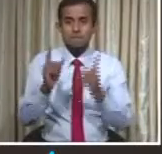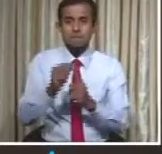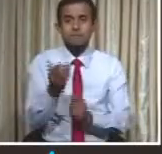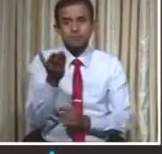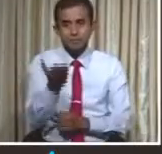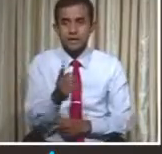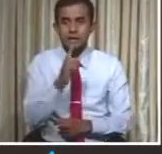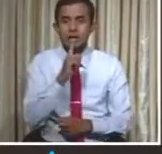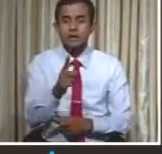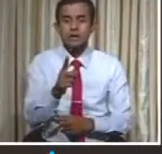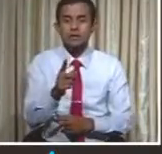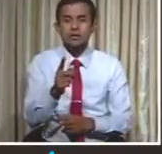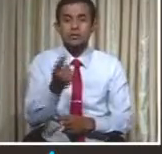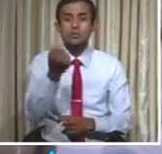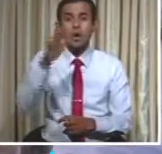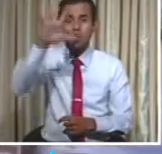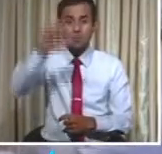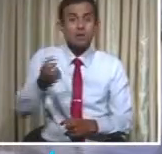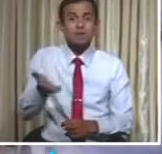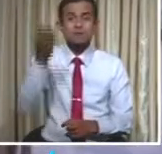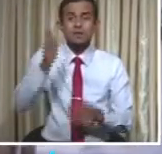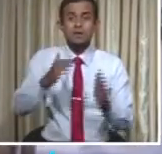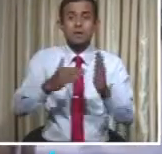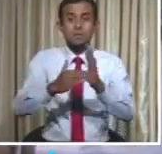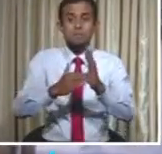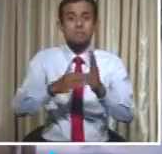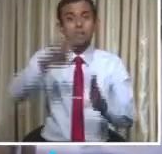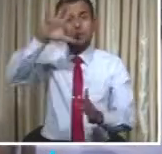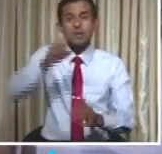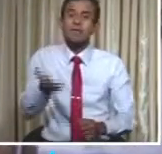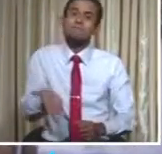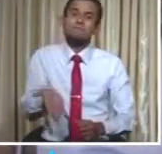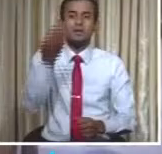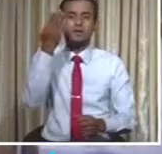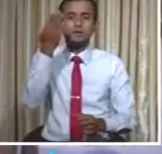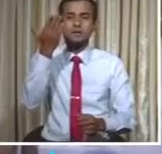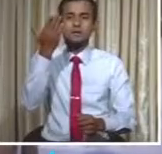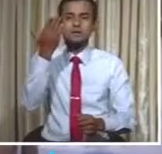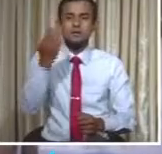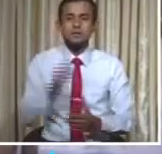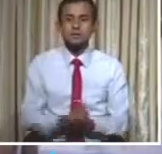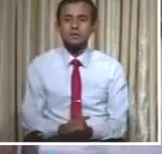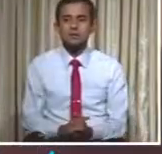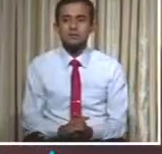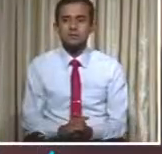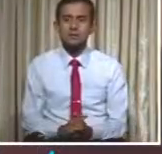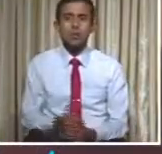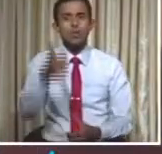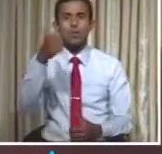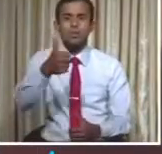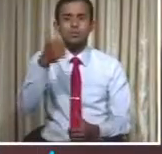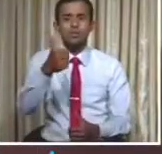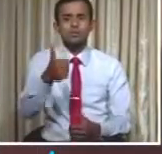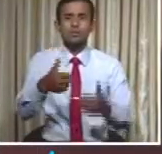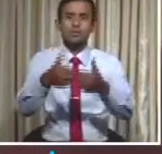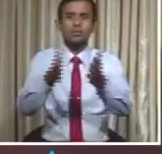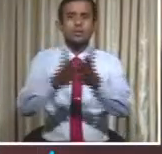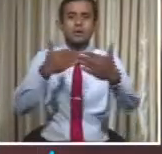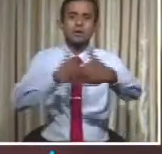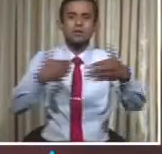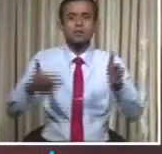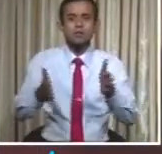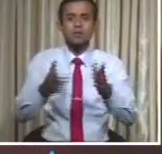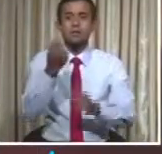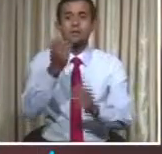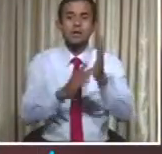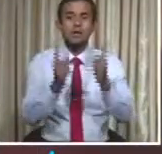හිටනවා රුපියල් 5000කින් වැඩි කරන්න නෙවෙයි මිලියන 5000කින් විතර වැඩි කරන්න කියලා. ඔව්. බොහොම හොඳයි. ඒක ඔබතුමා කැබිනට් එකේ කතා කරලා මුදල්